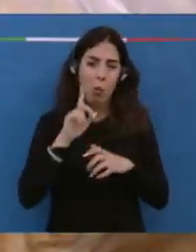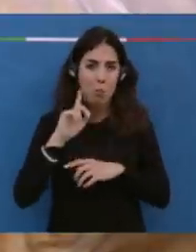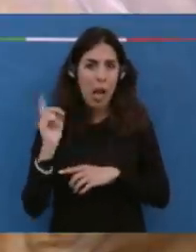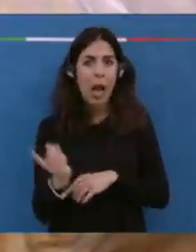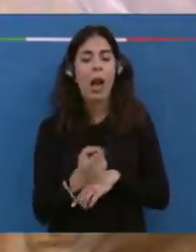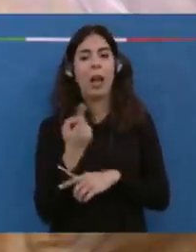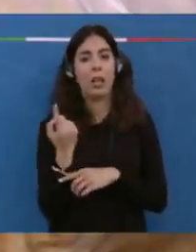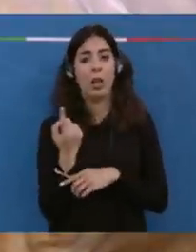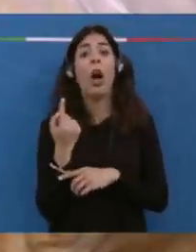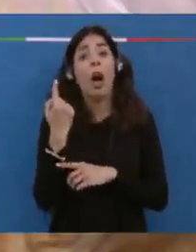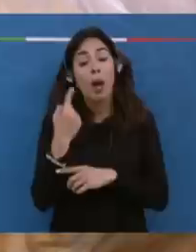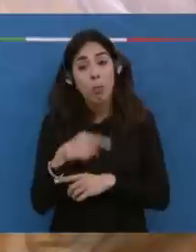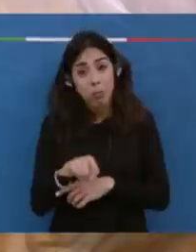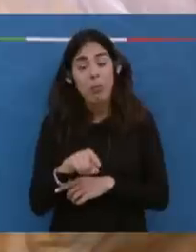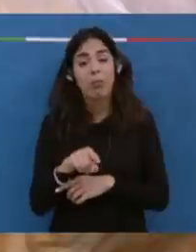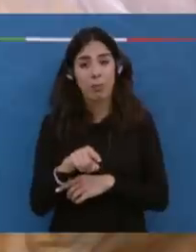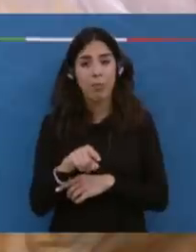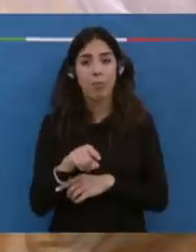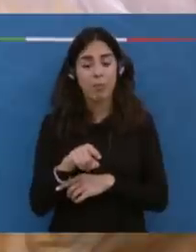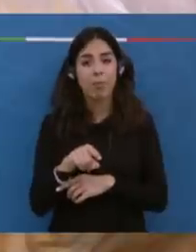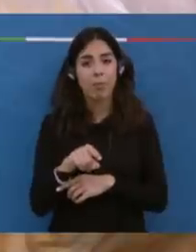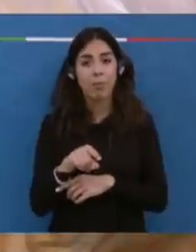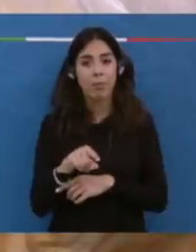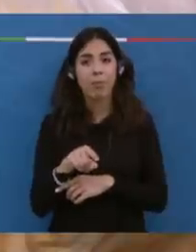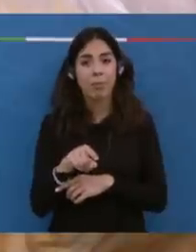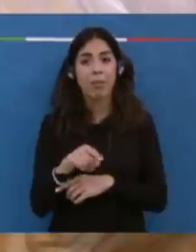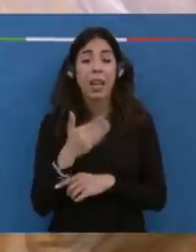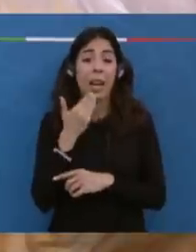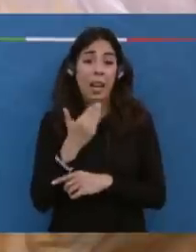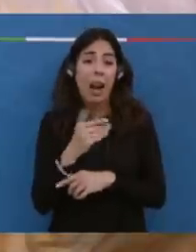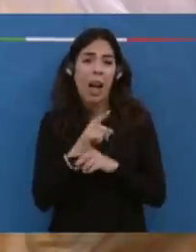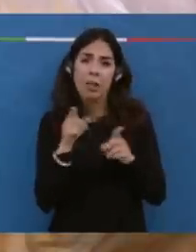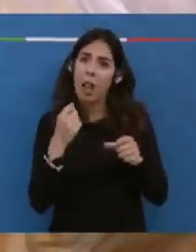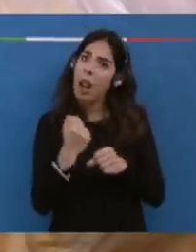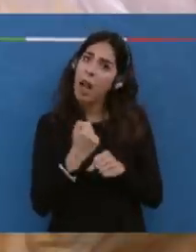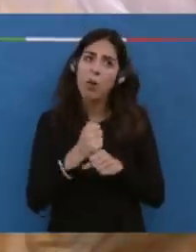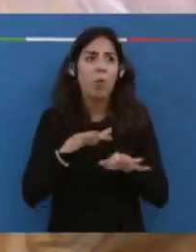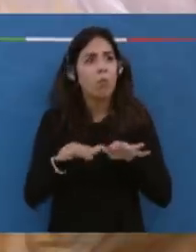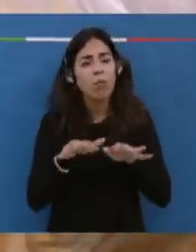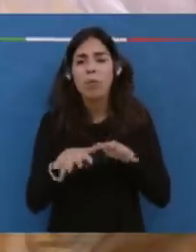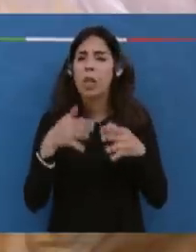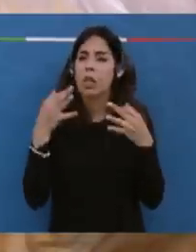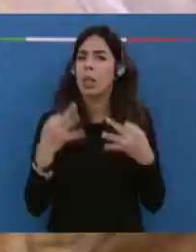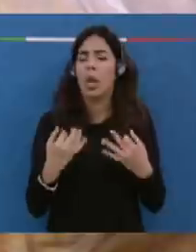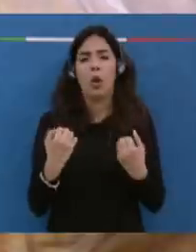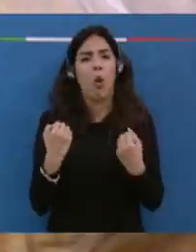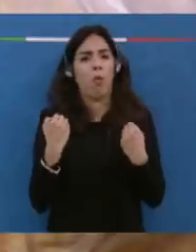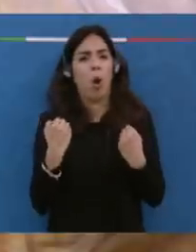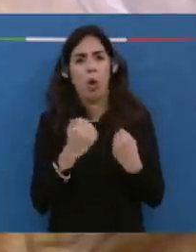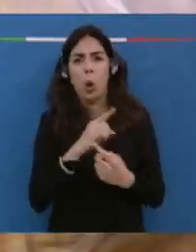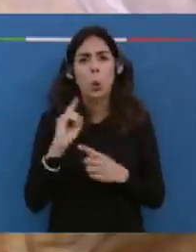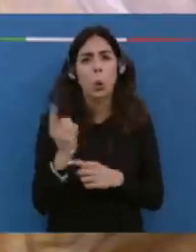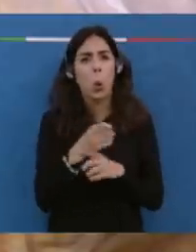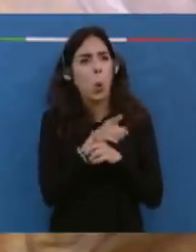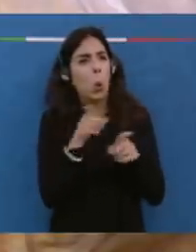grazie agli sforzi seri e forti di tutti di tutti i nostri